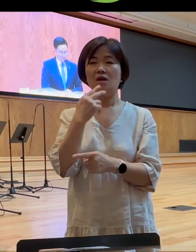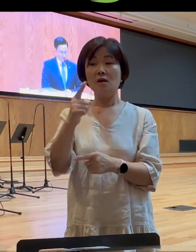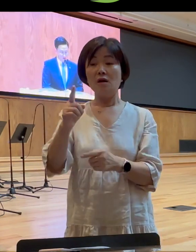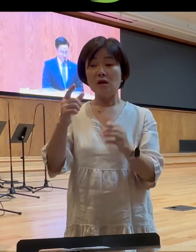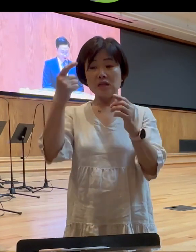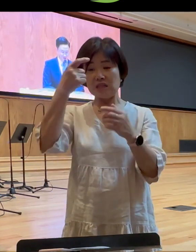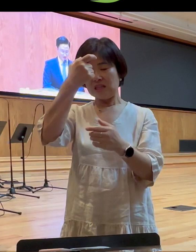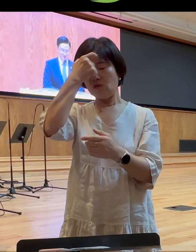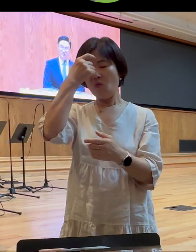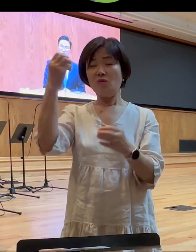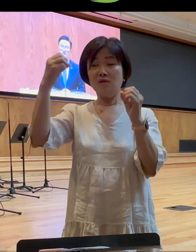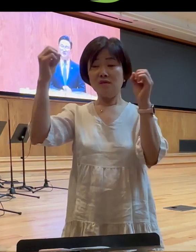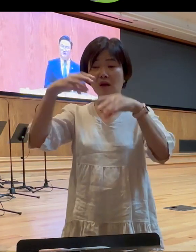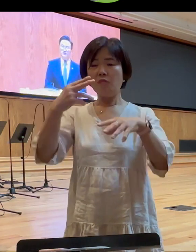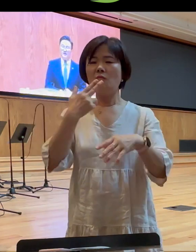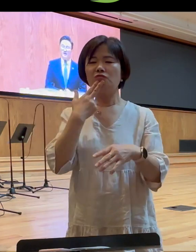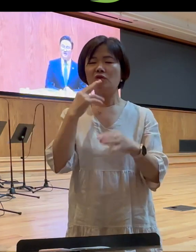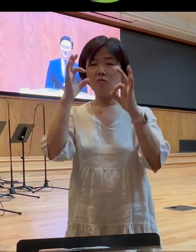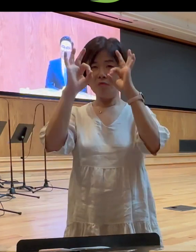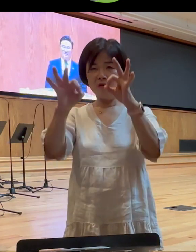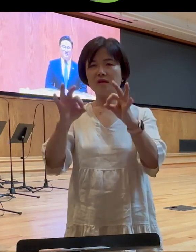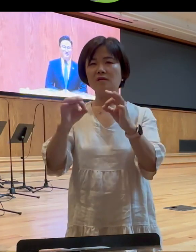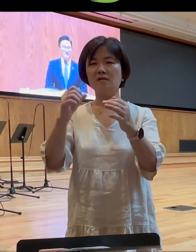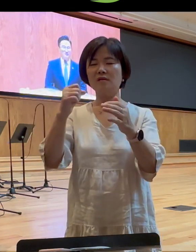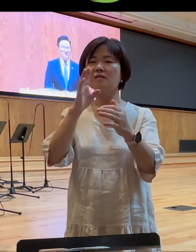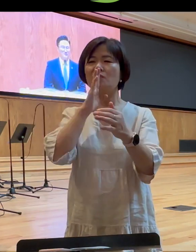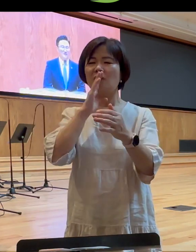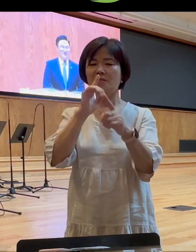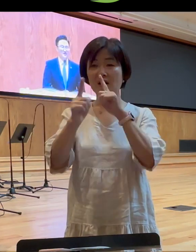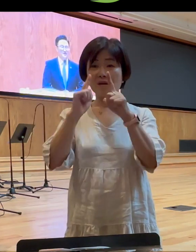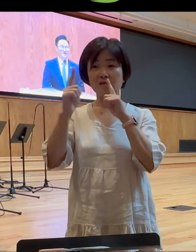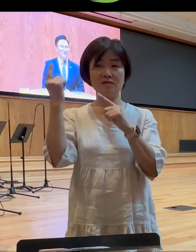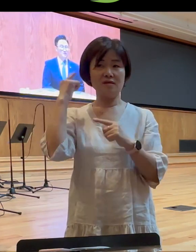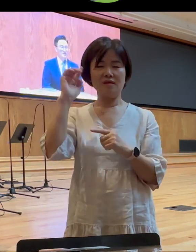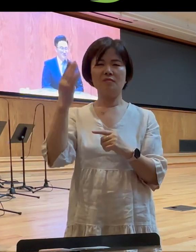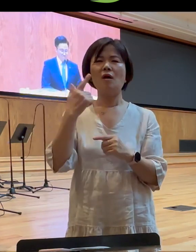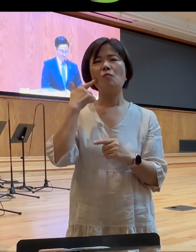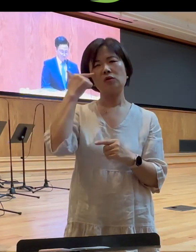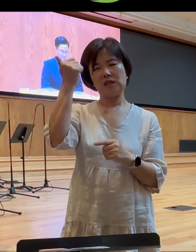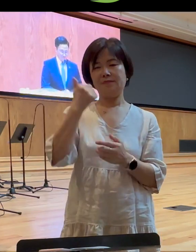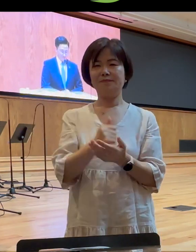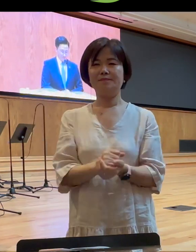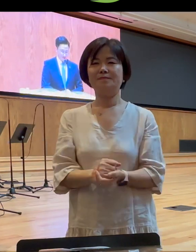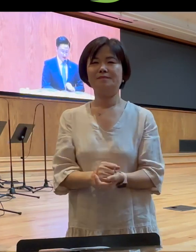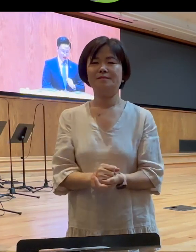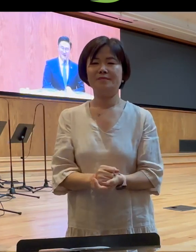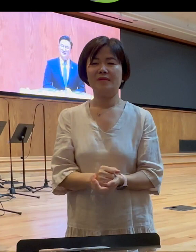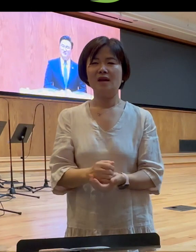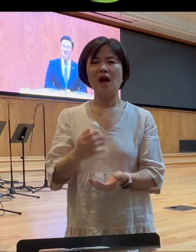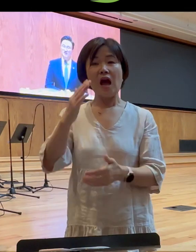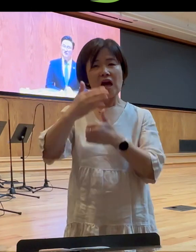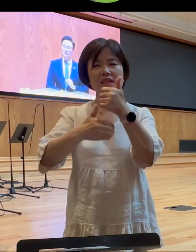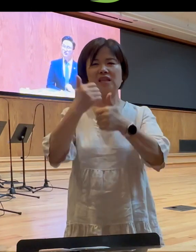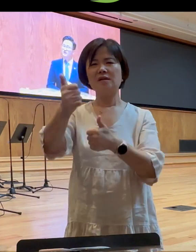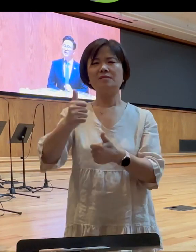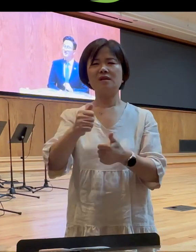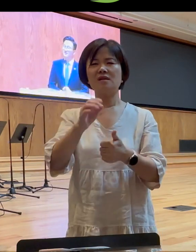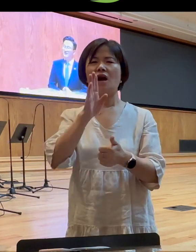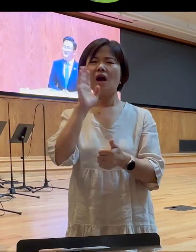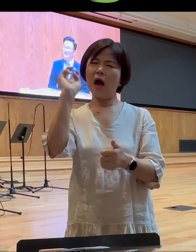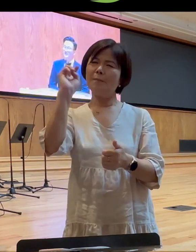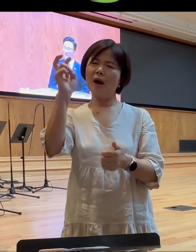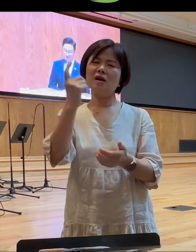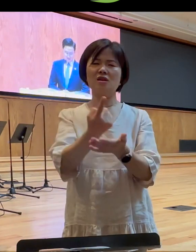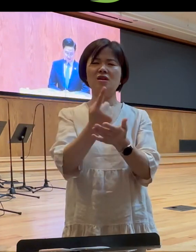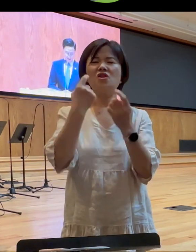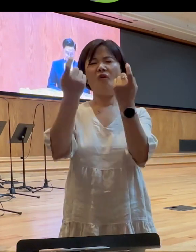응답이 이루어지지 않는 것을 보면서 이렇게 말하는 것을 들었습니다. 목사님, 하나님이 출장 가신 것